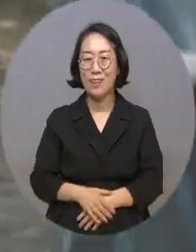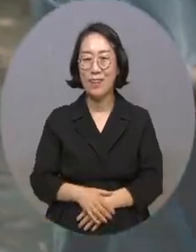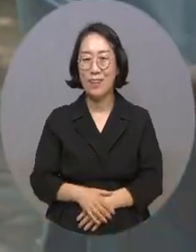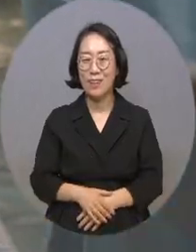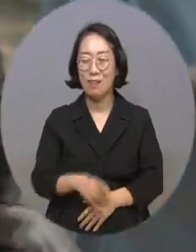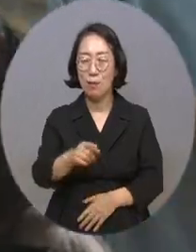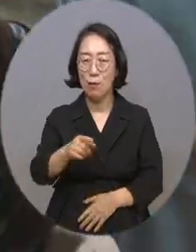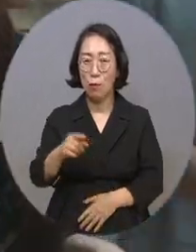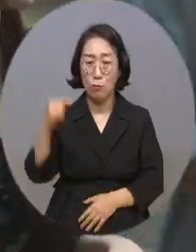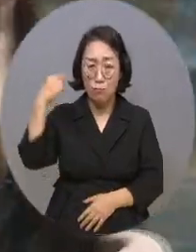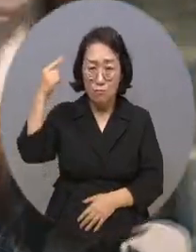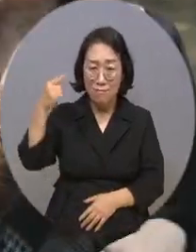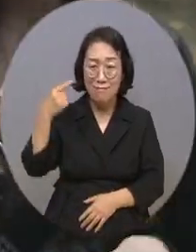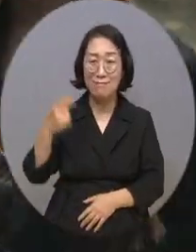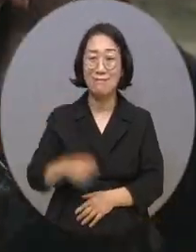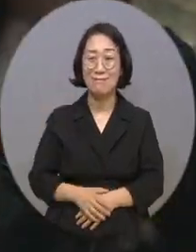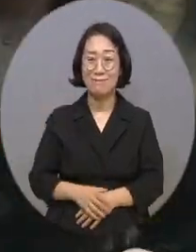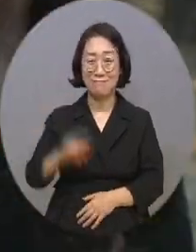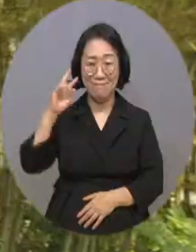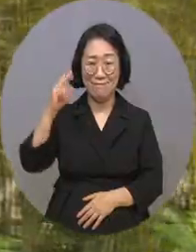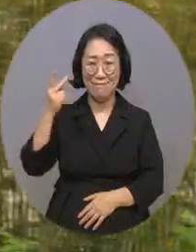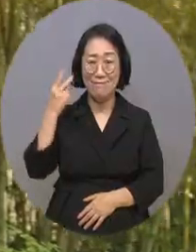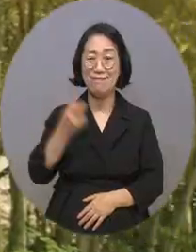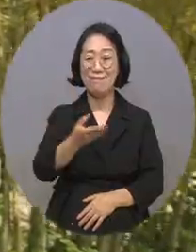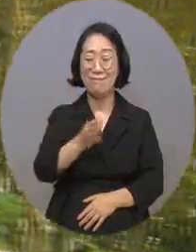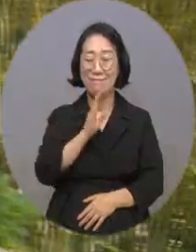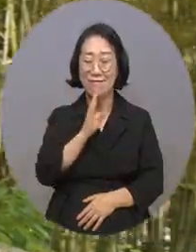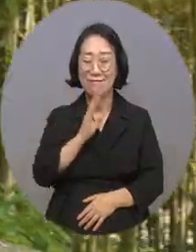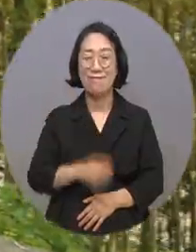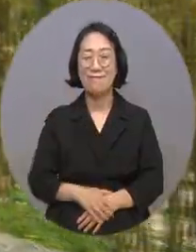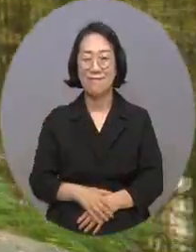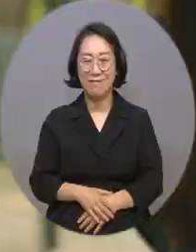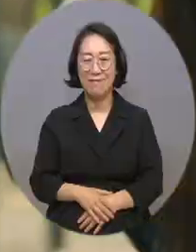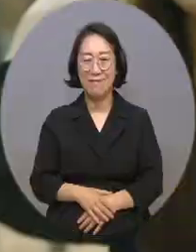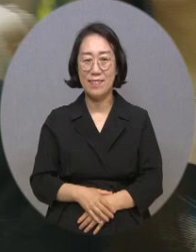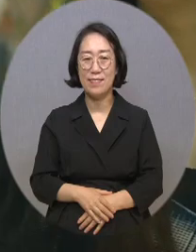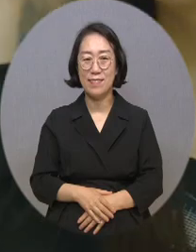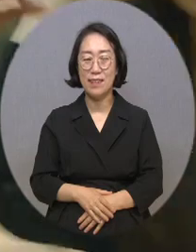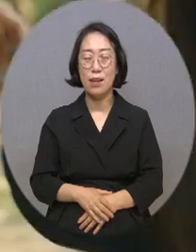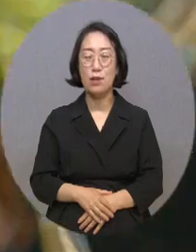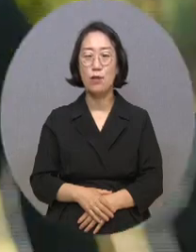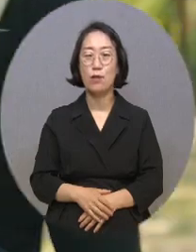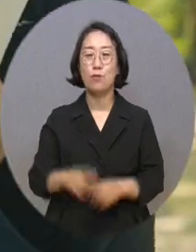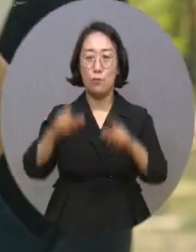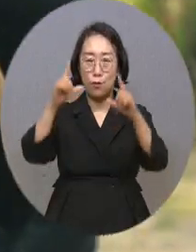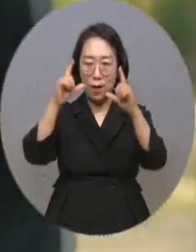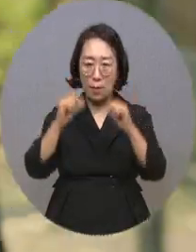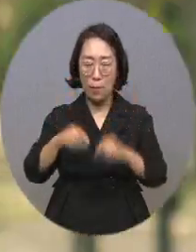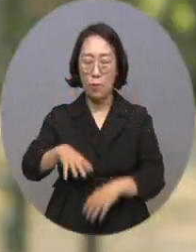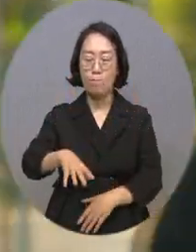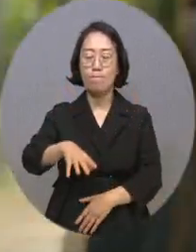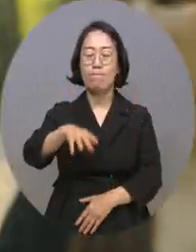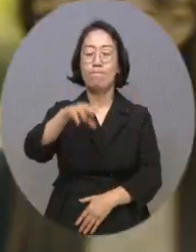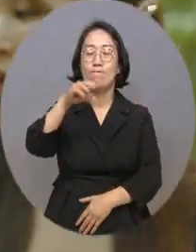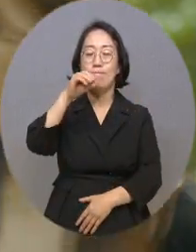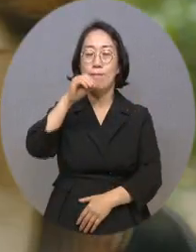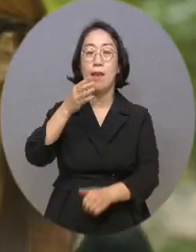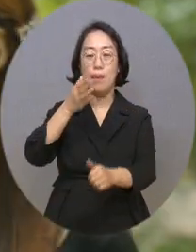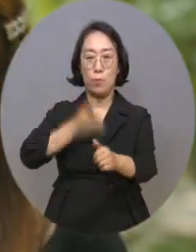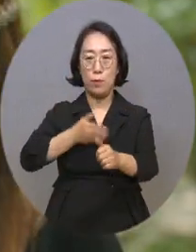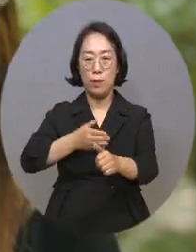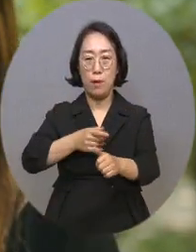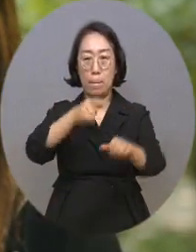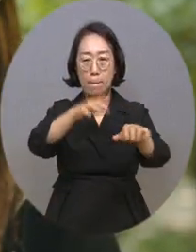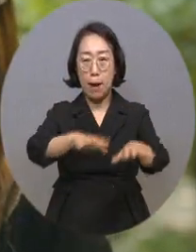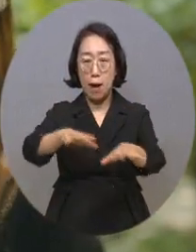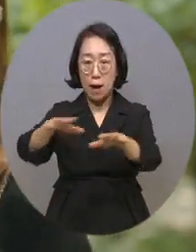가수. 미쳤나 보겠구나. 같이 못 가겠습니다. 아, 그리고 제가 딱 멈춰가지고 이렇게 눈을 감고 숨을 크게 마셔보세요. 아, 여기 되게 좋다. 바다 냄새가